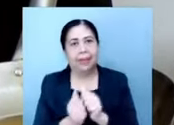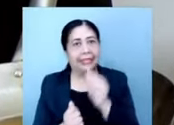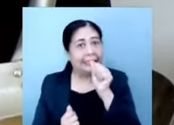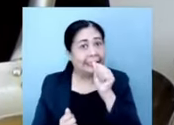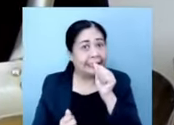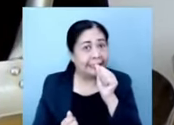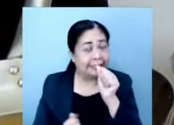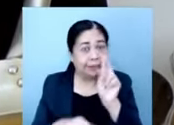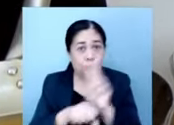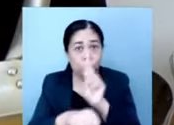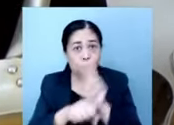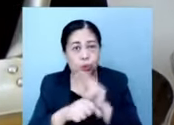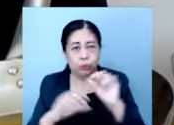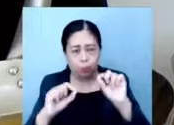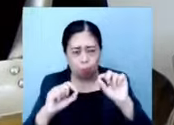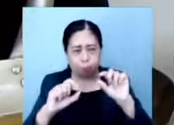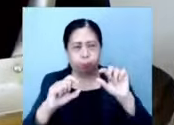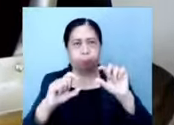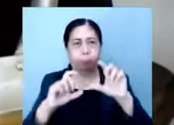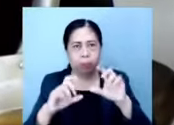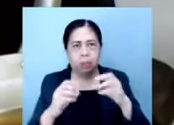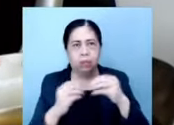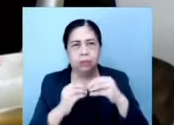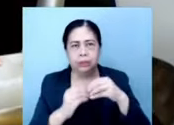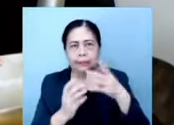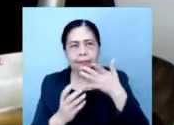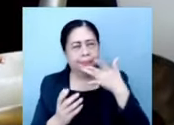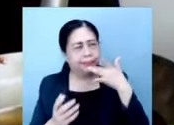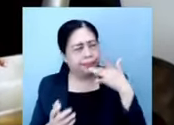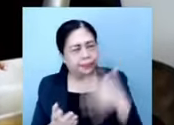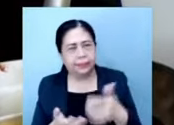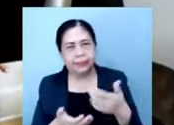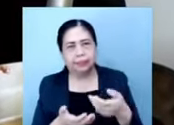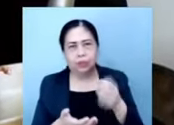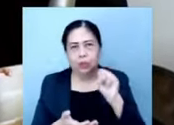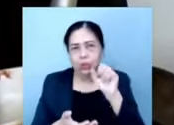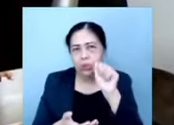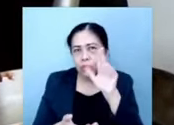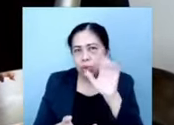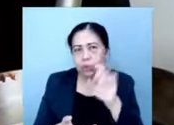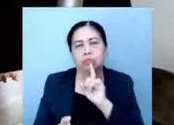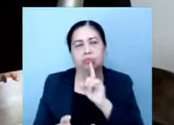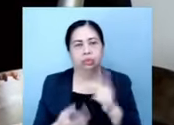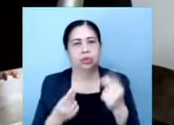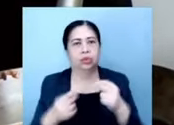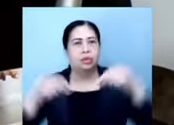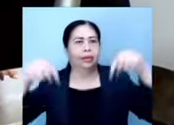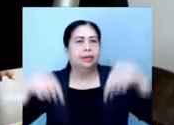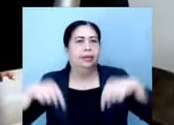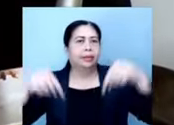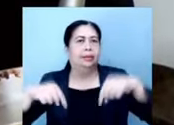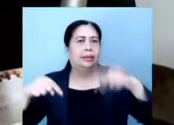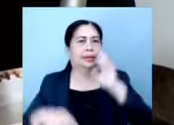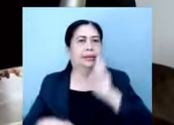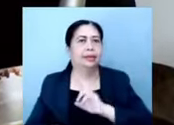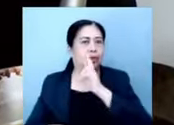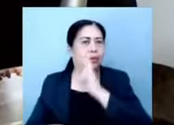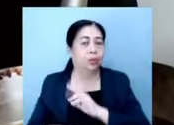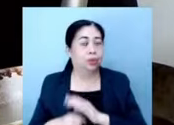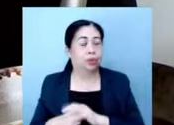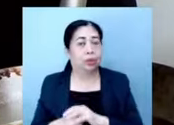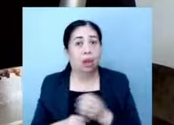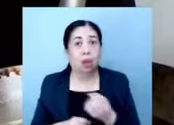saka mapasarap, mapalalim yung lasa. Eh talaga namang kanilang ginagawa dito sa kanilang restaurant. and for the price of